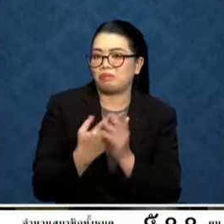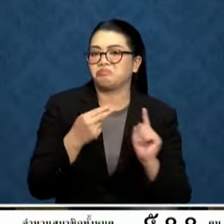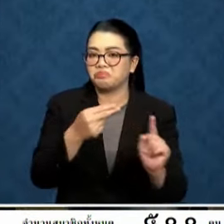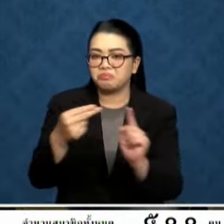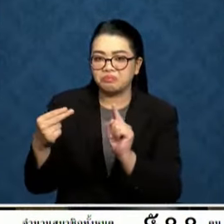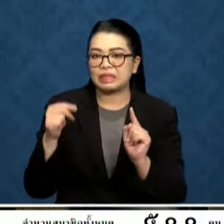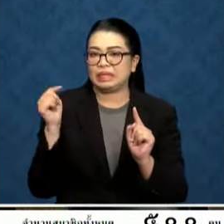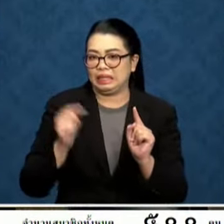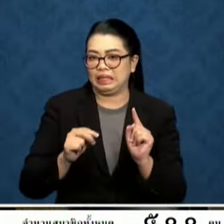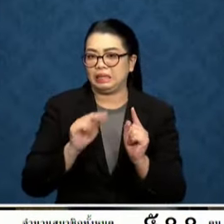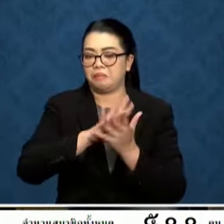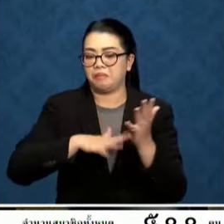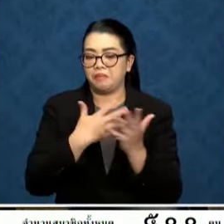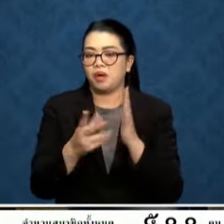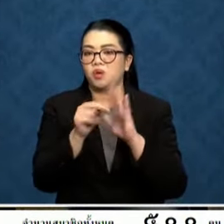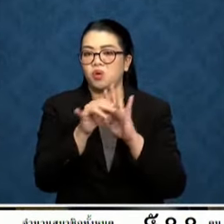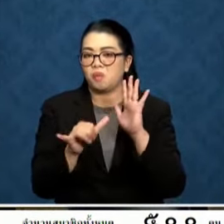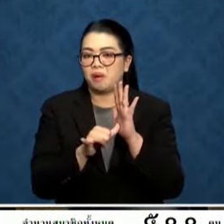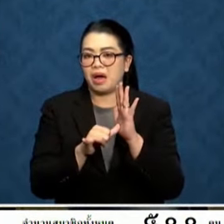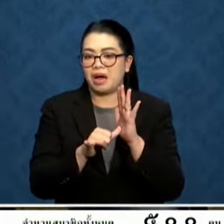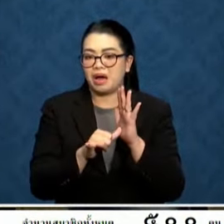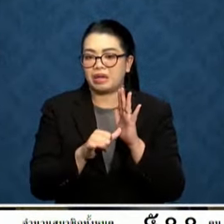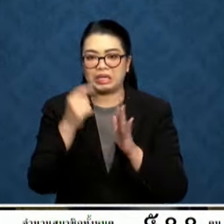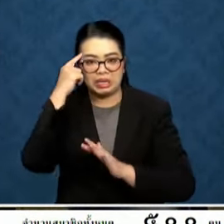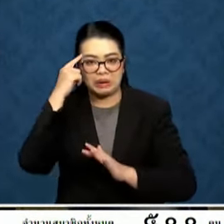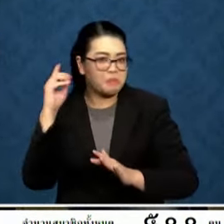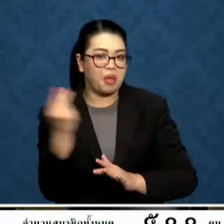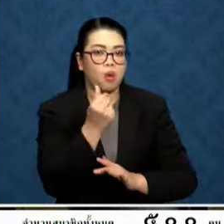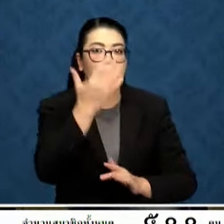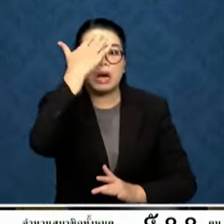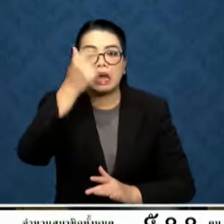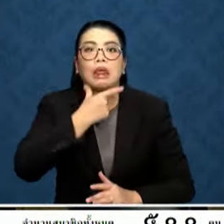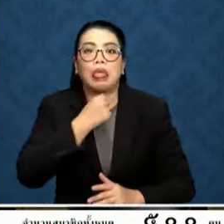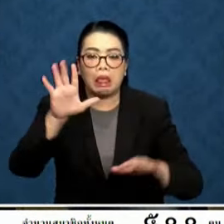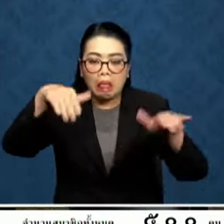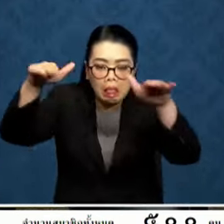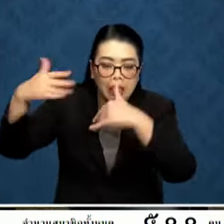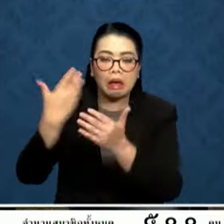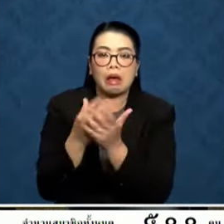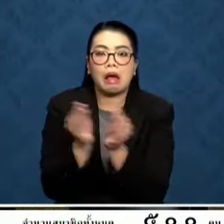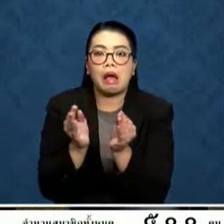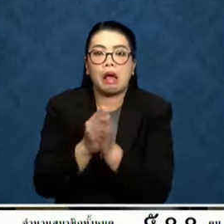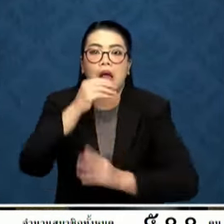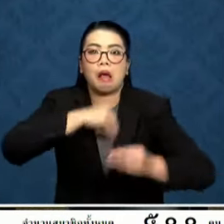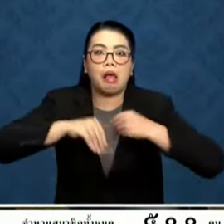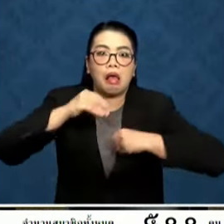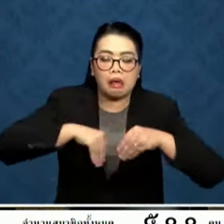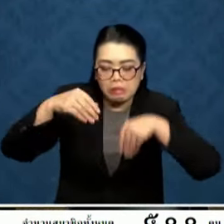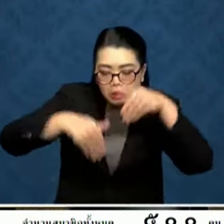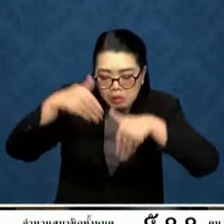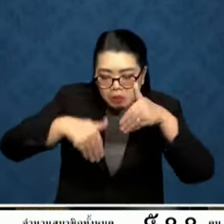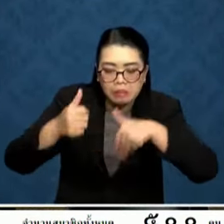นโยบายที่เกิดขึ้นมาอย่างฉาบฉวยเพื่อหาเสียงเฉพาะหน้าโดยไม่ได้คิดให้เสร็จตั้งแต่